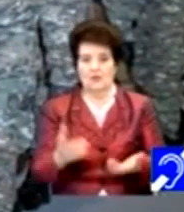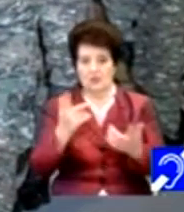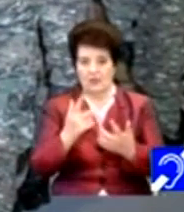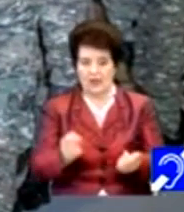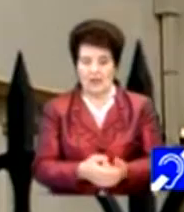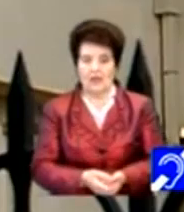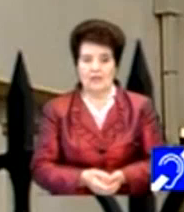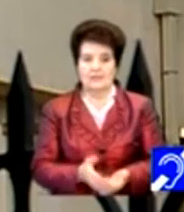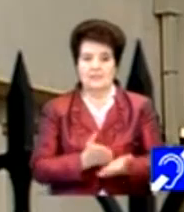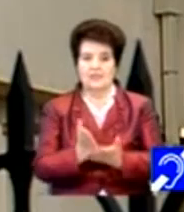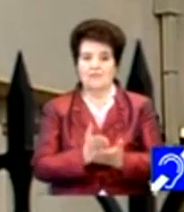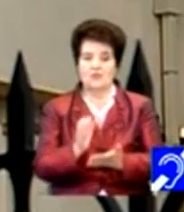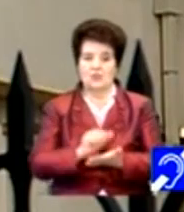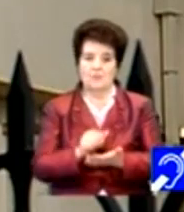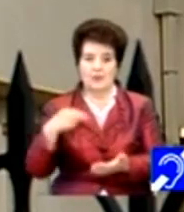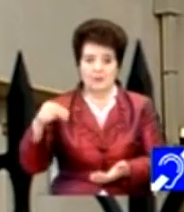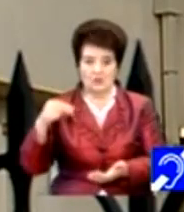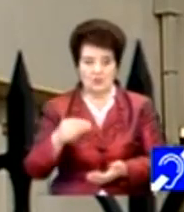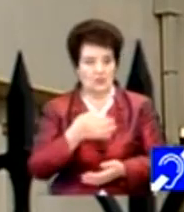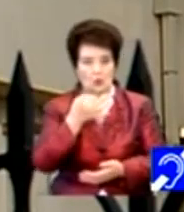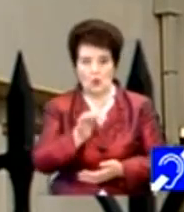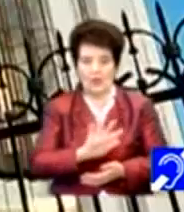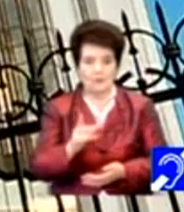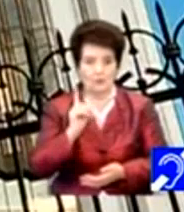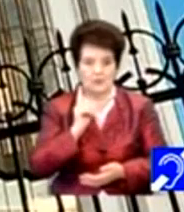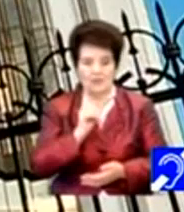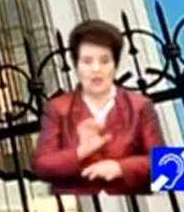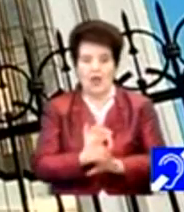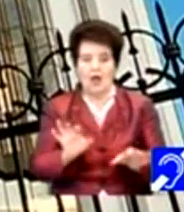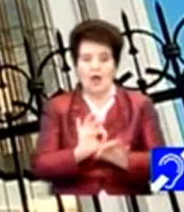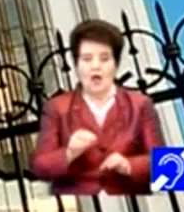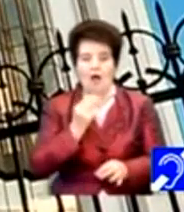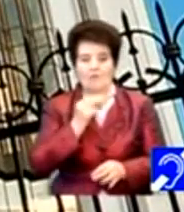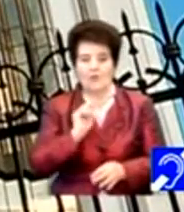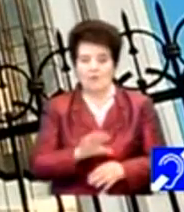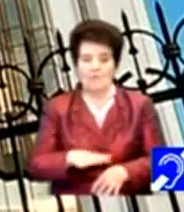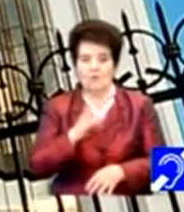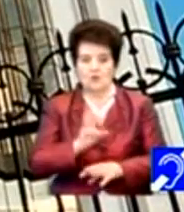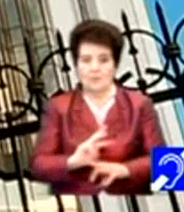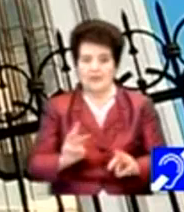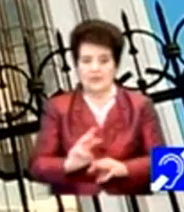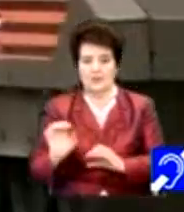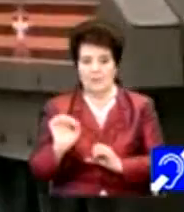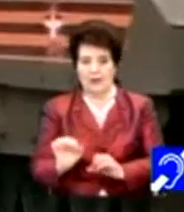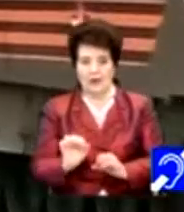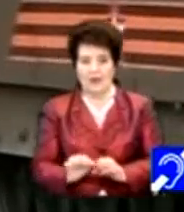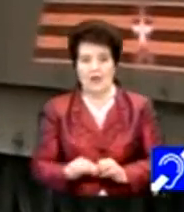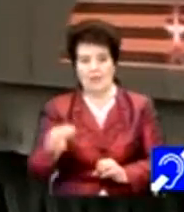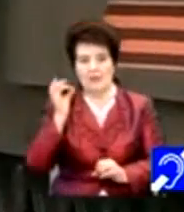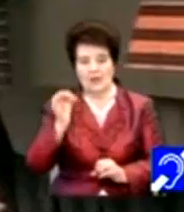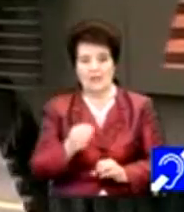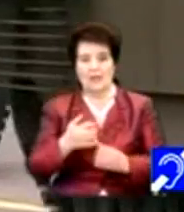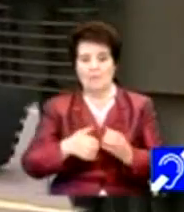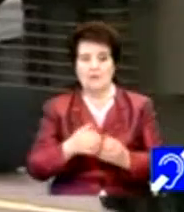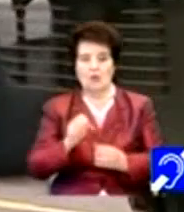declarații. Serviciul de presă al președintelui nu a răspuns la telefon pentru a comenta afirmațiile foștilor miniștri ai apărării. Reamintim că la